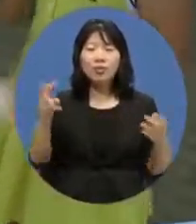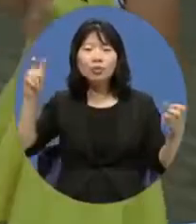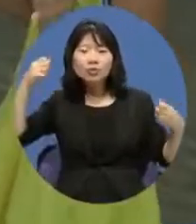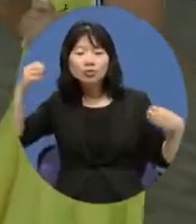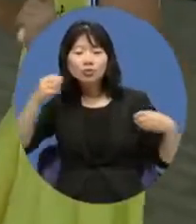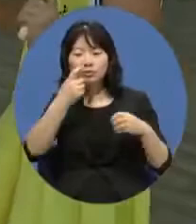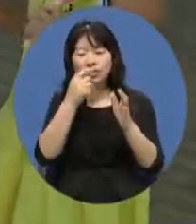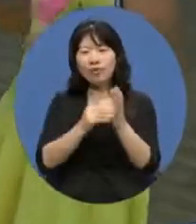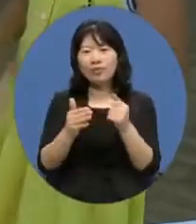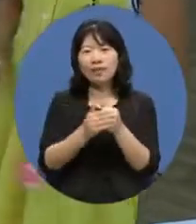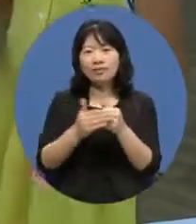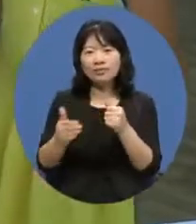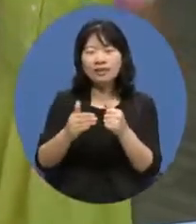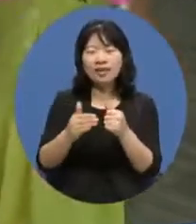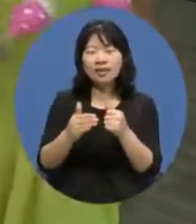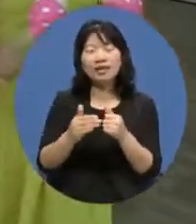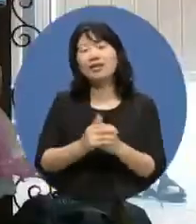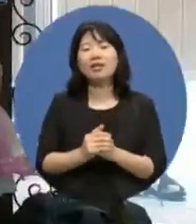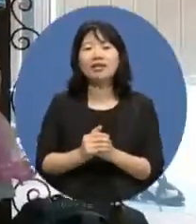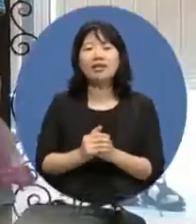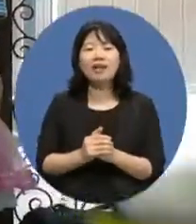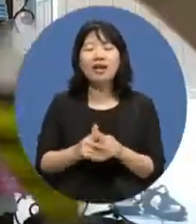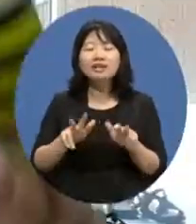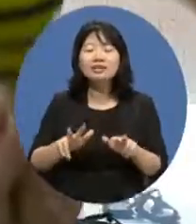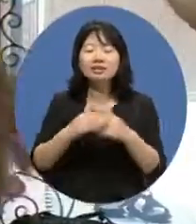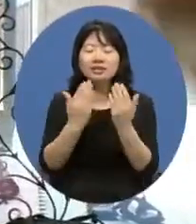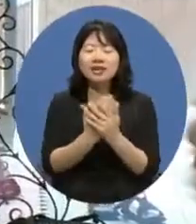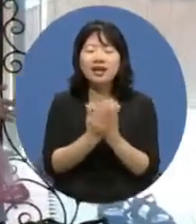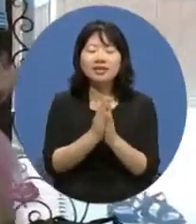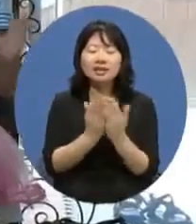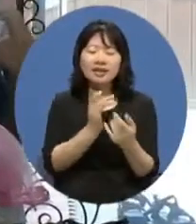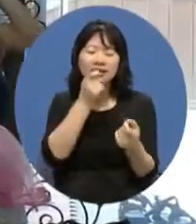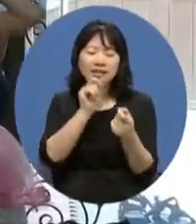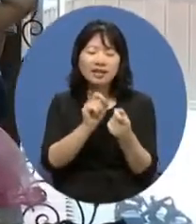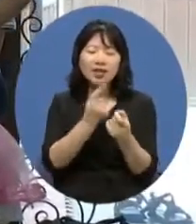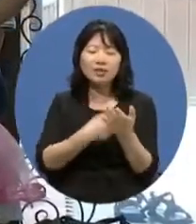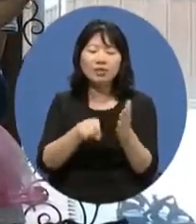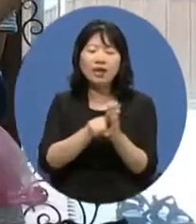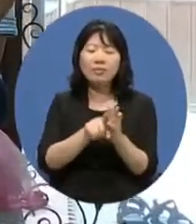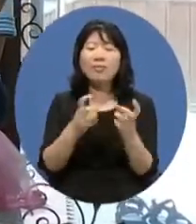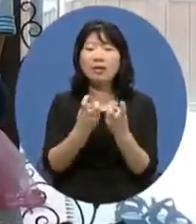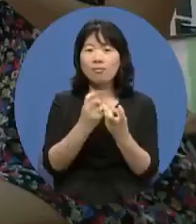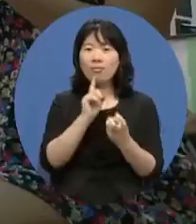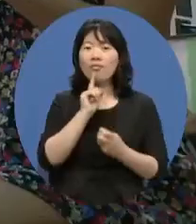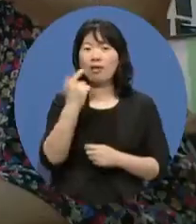만든다는데요. 이게 다 책과 친해지게 하기 위한 방법이랍니다.